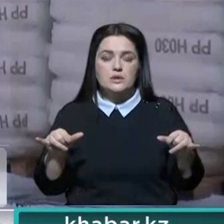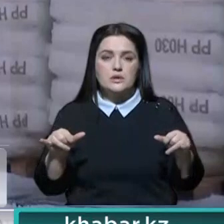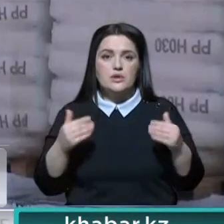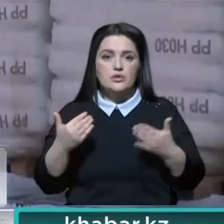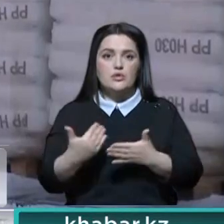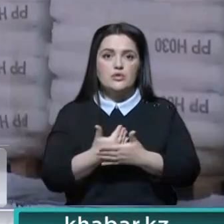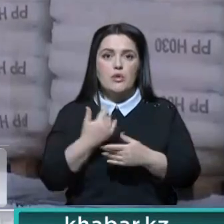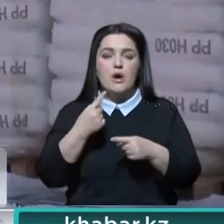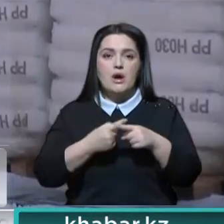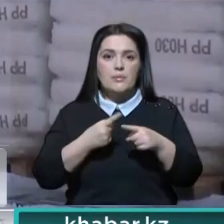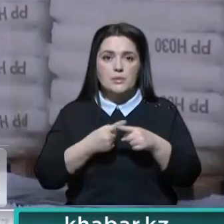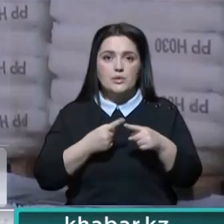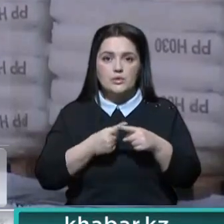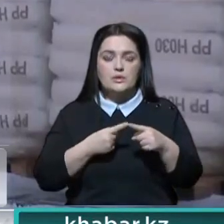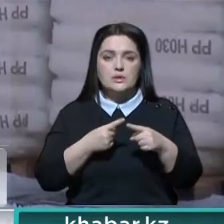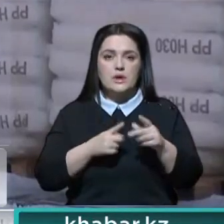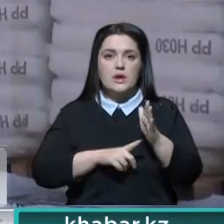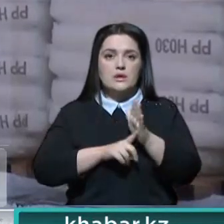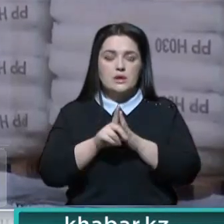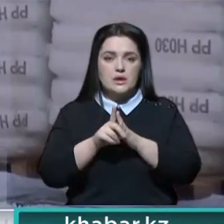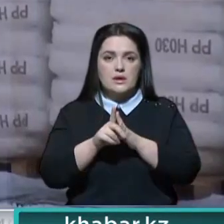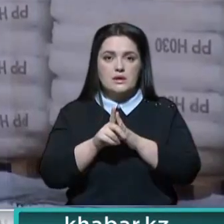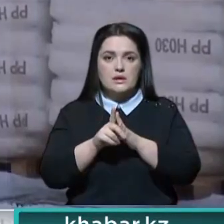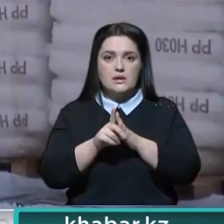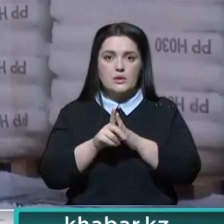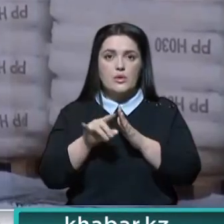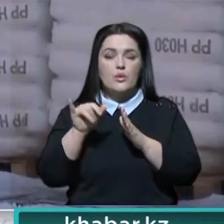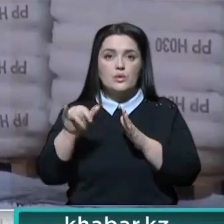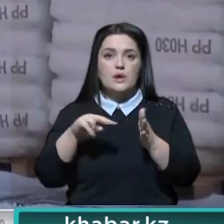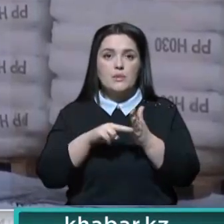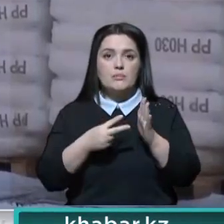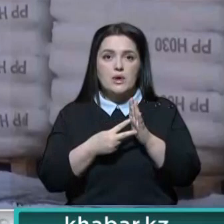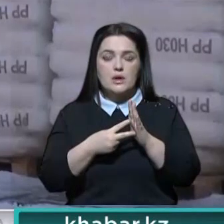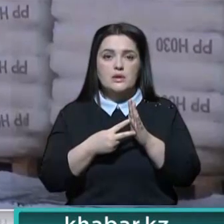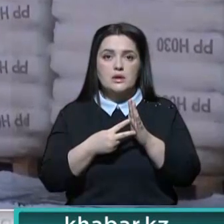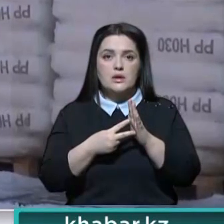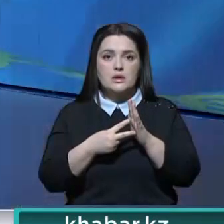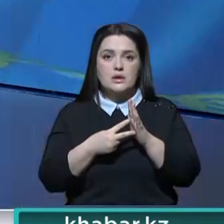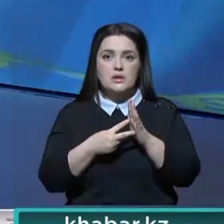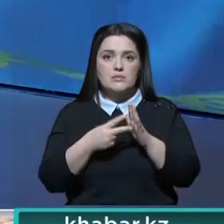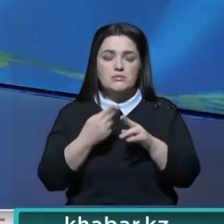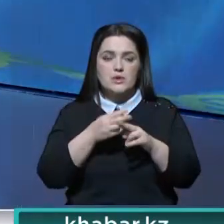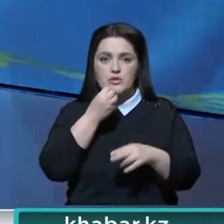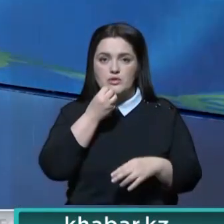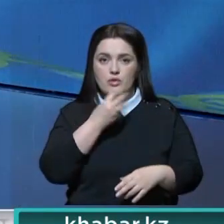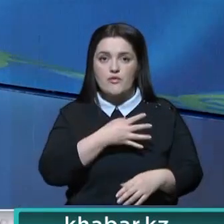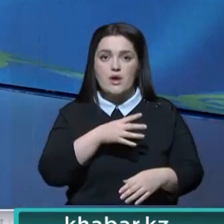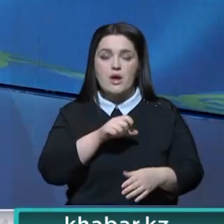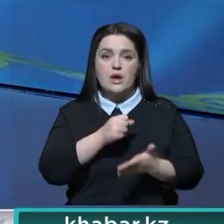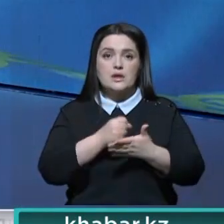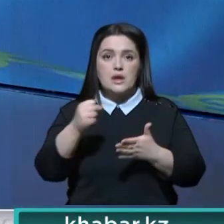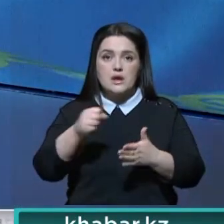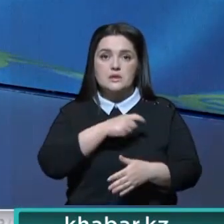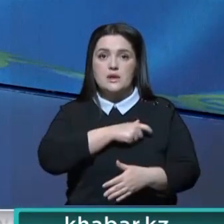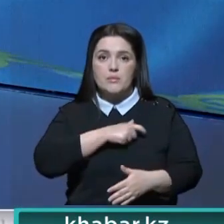новое оборудование, идут пусконаладочные работы, да, у них планы по дальнейшему развитию, это здорово. Кандидаты в